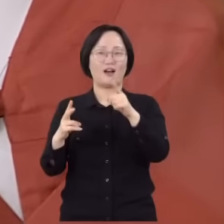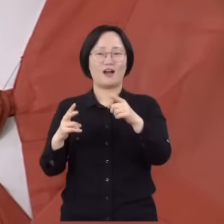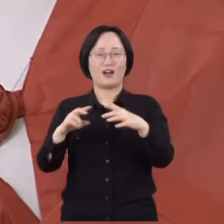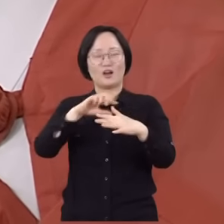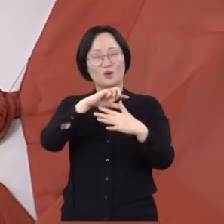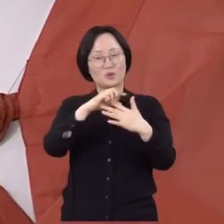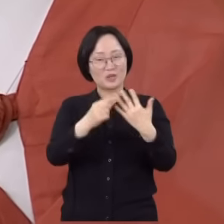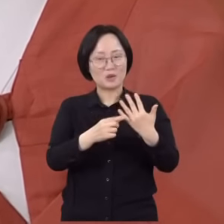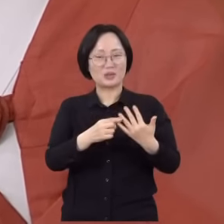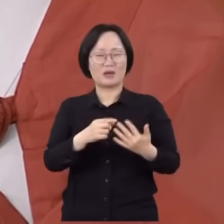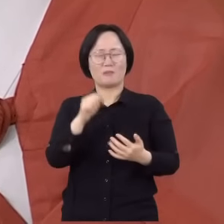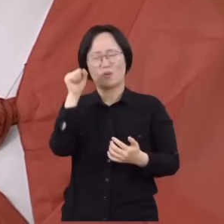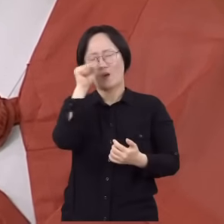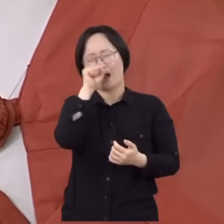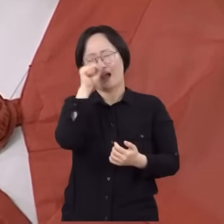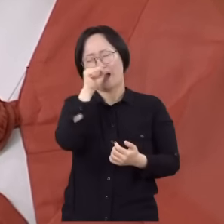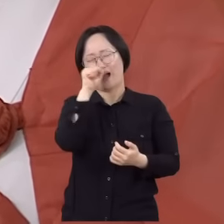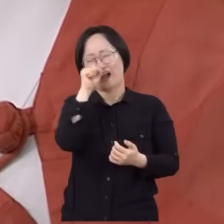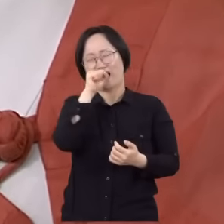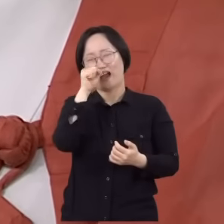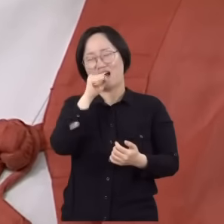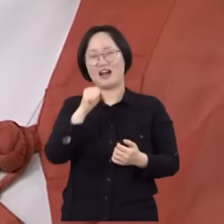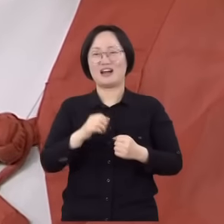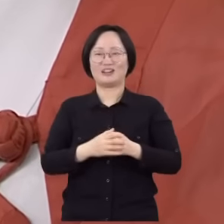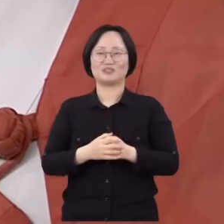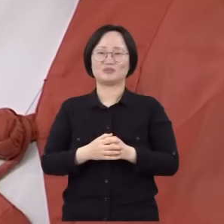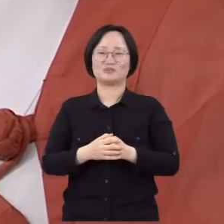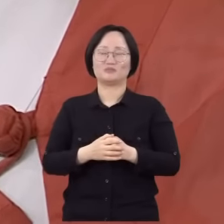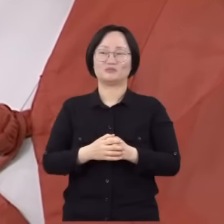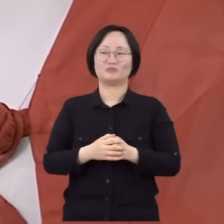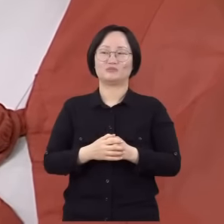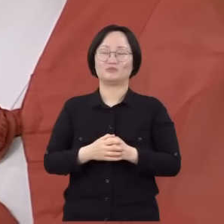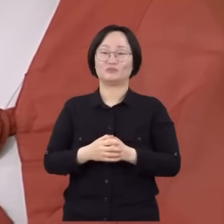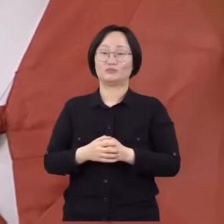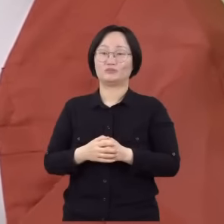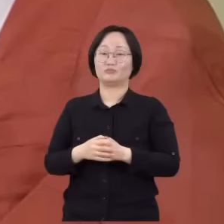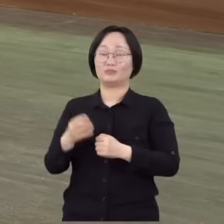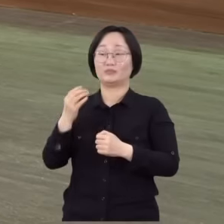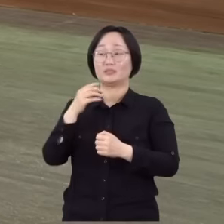된다고 우리 그 딴 한테 제가 직접 허락을 받은